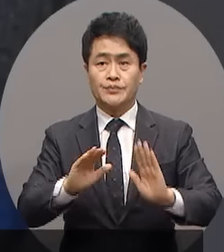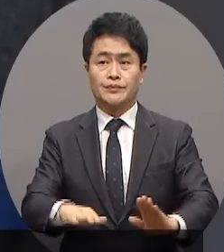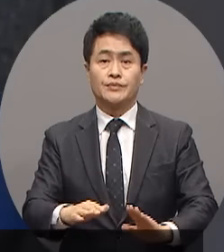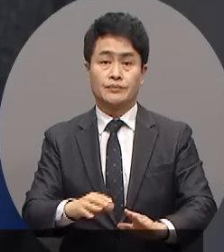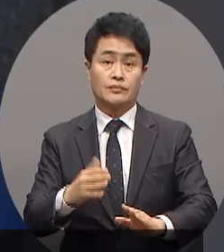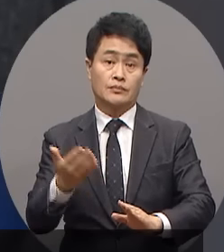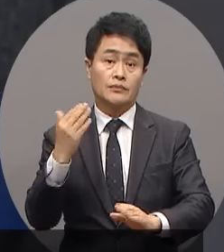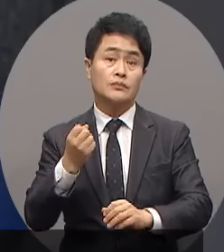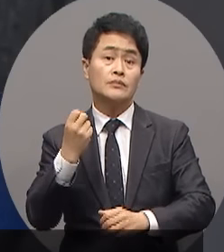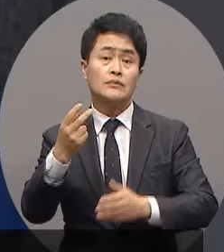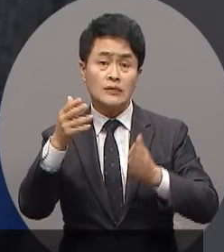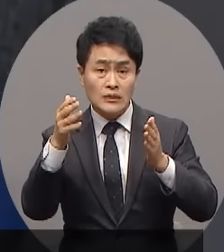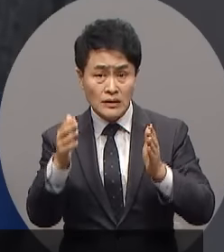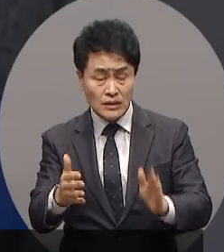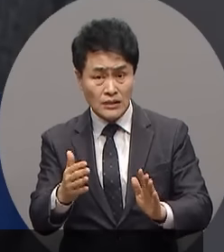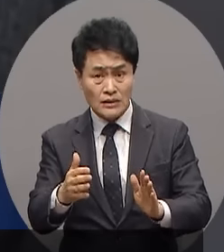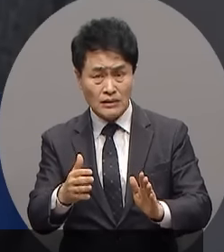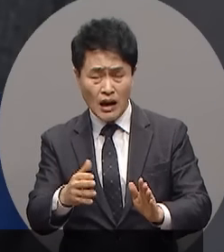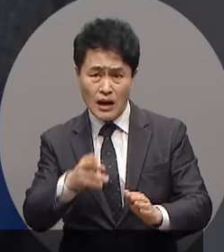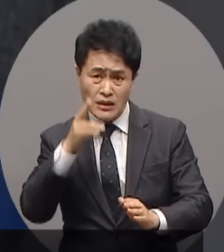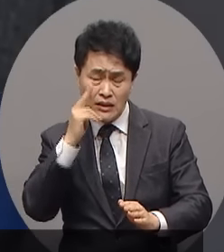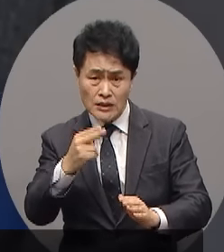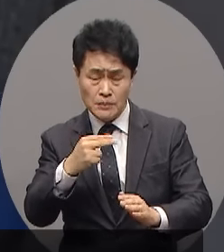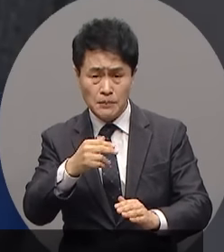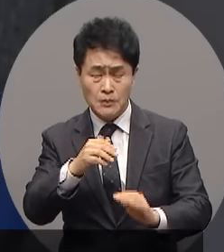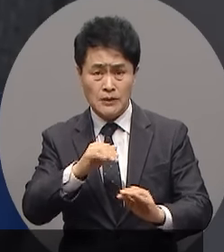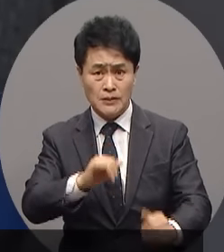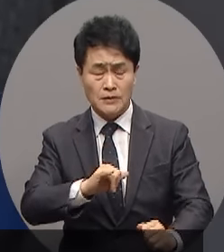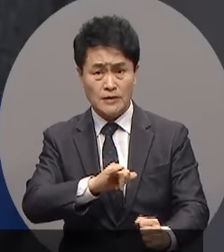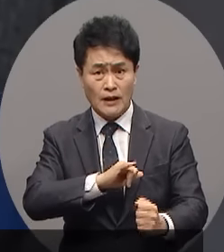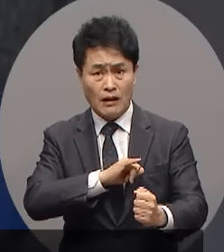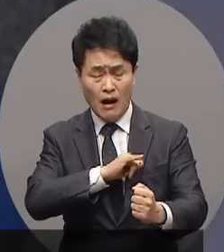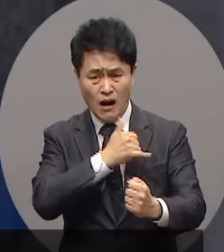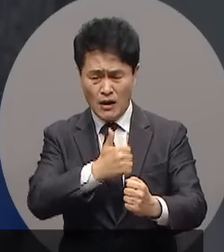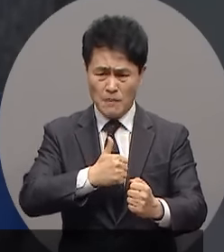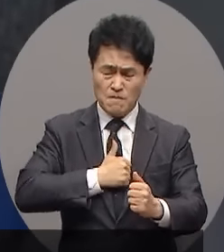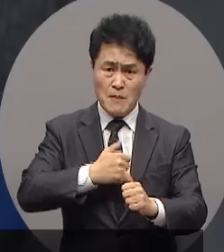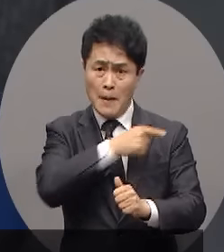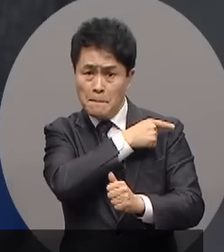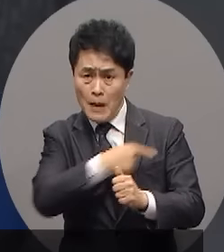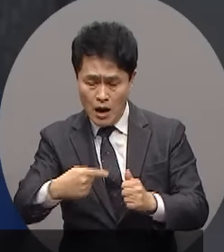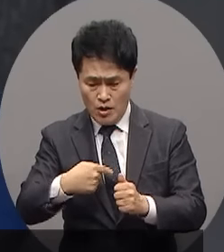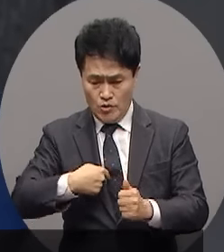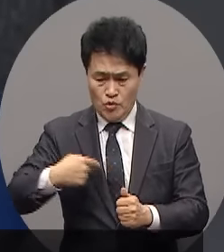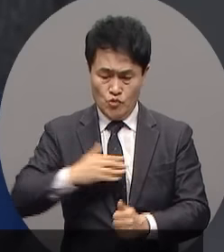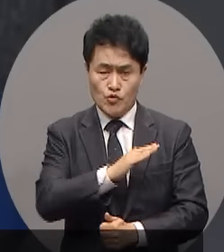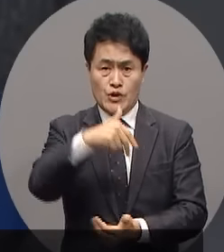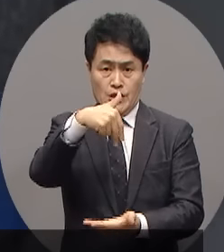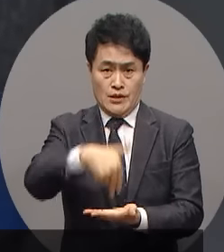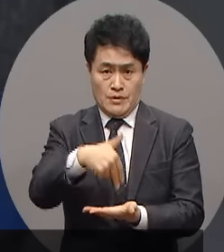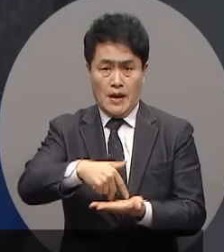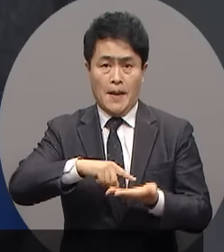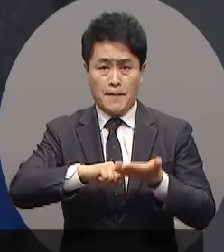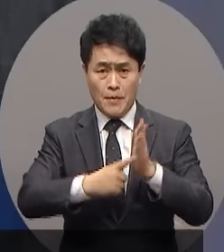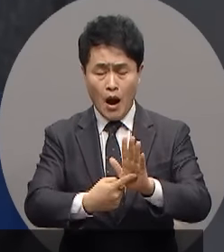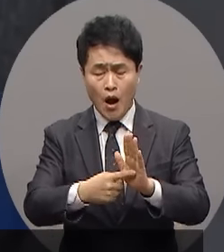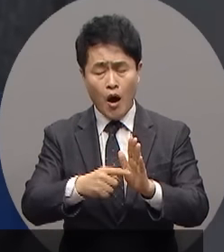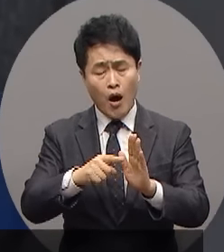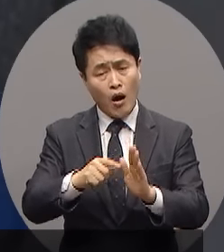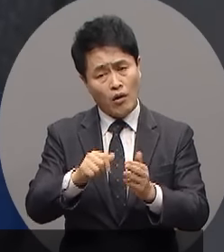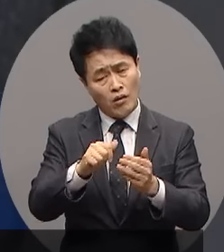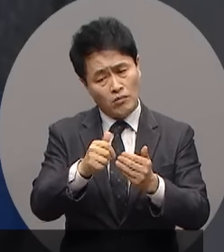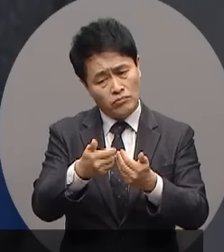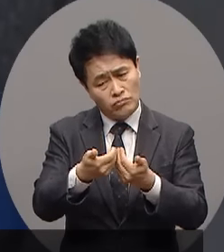2개월 동안 그에게 가해진 가혹한 인격 살인에 대해 우리의 입장을 밝히는 것이 유명을 달리한